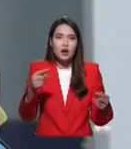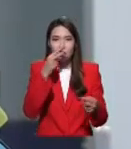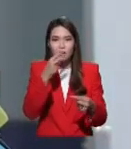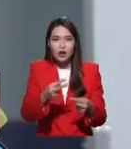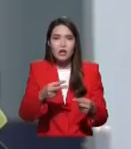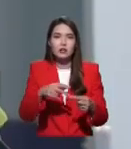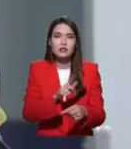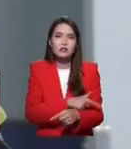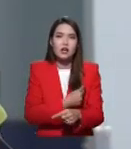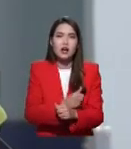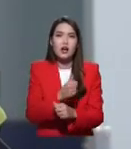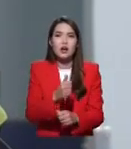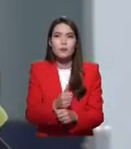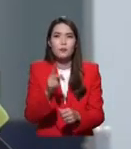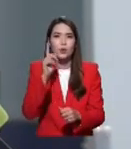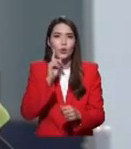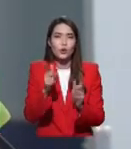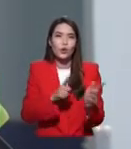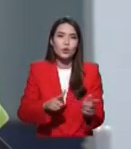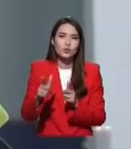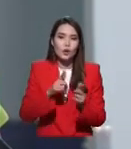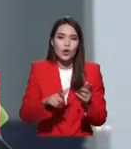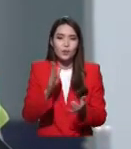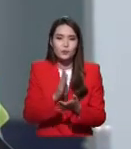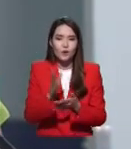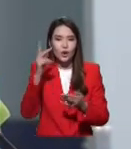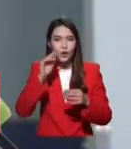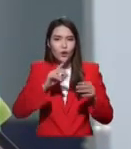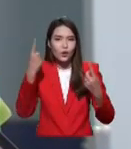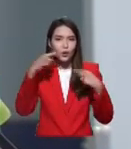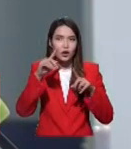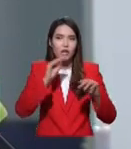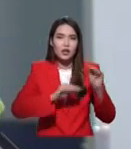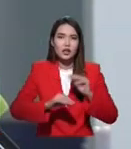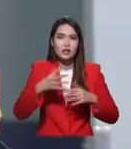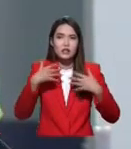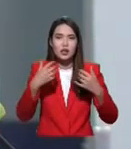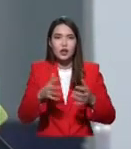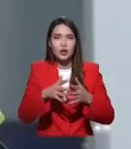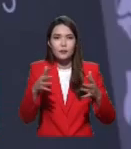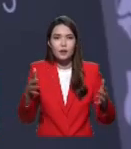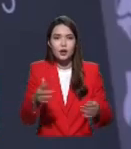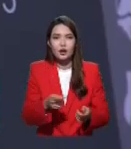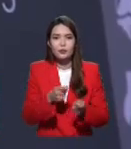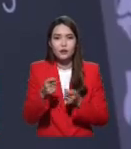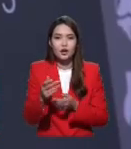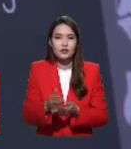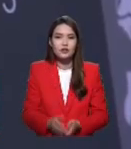Бұл дәрігерлер үшін де науқасқа да ыңғайлы болмақ. Сонымен қатар осы әдіспен салынған имплант ұзағырақ тұрады.